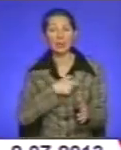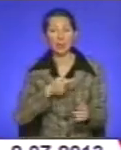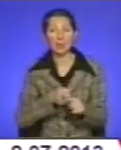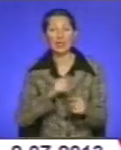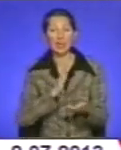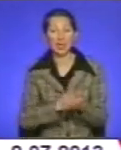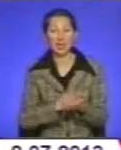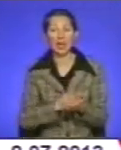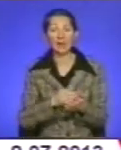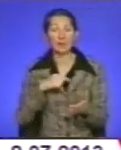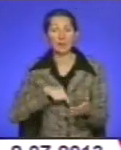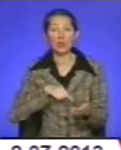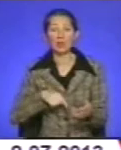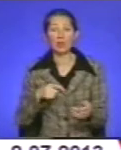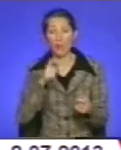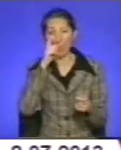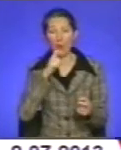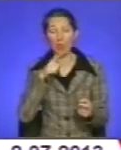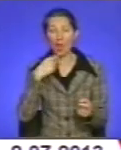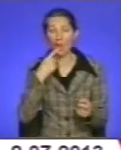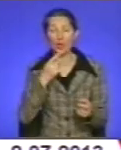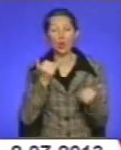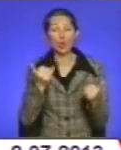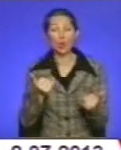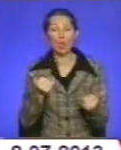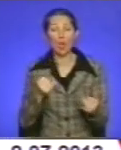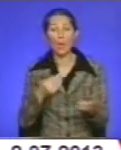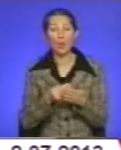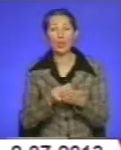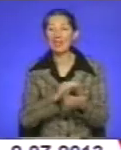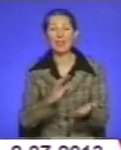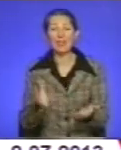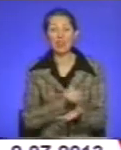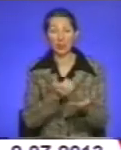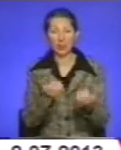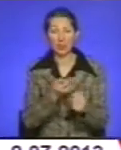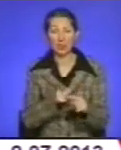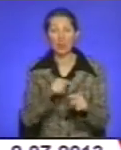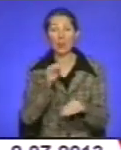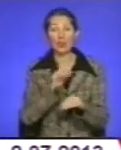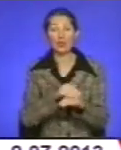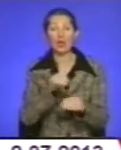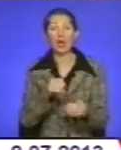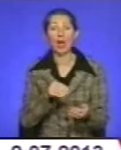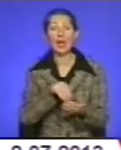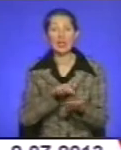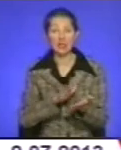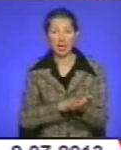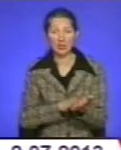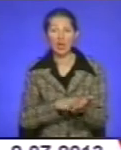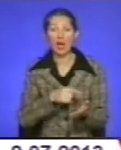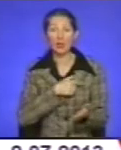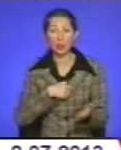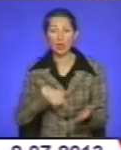песимістично і прогнозують, що сьогодні бюджет не вдасться прийняти. Це підтверджує результати реєстрації присутніх депутатів. Всього 55